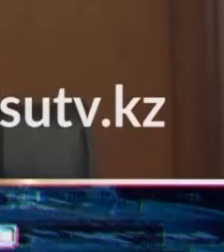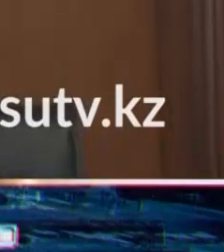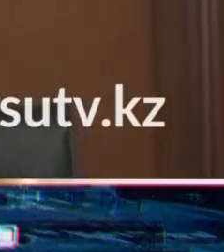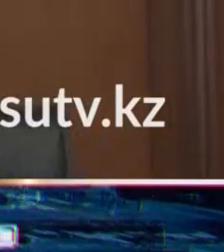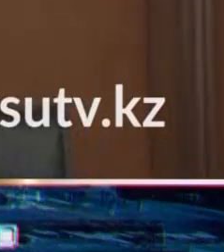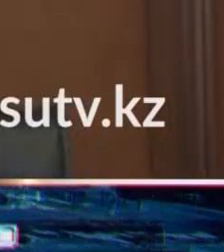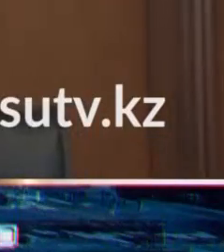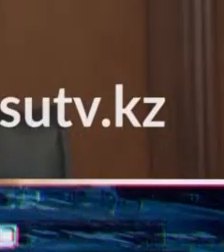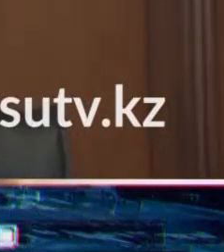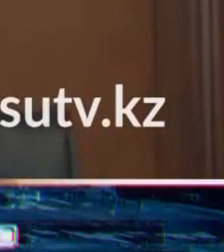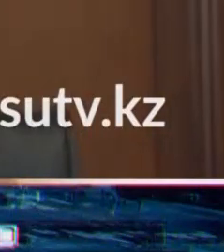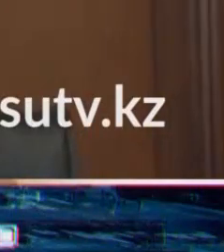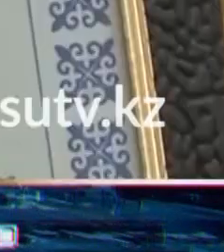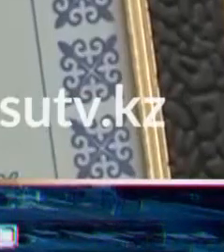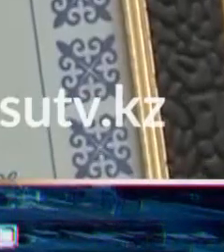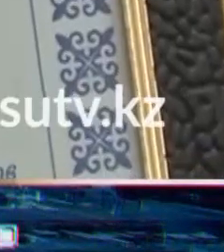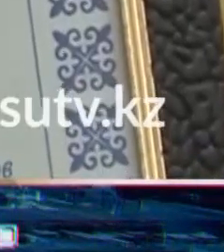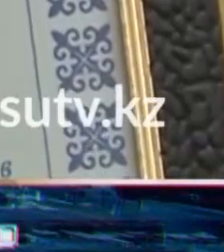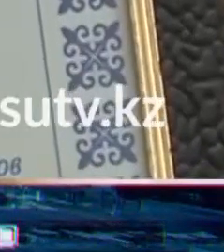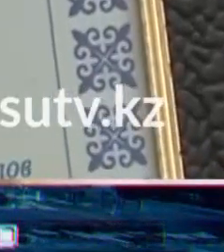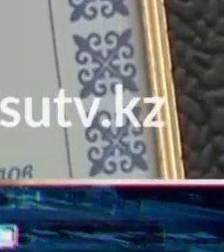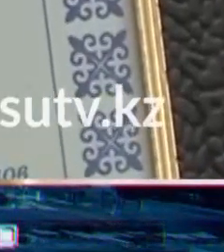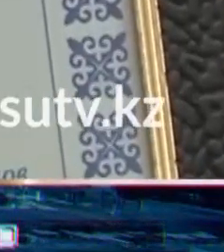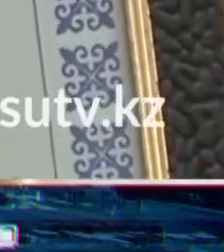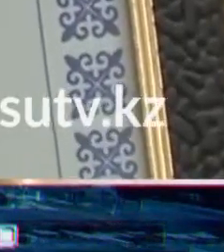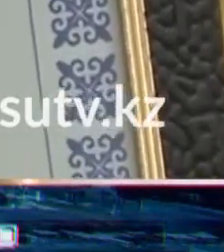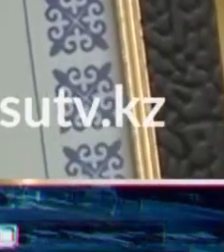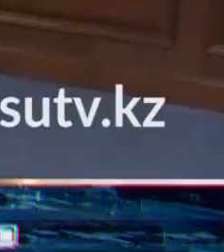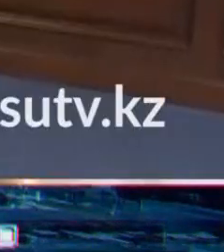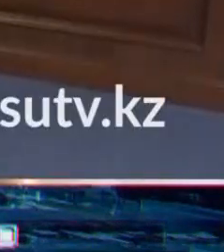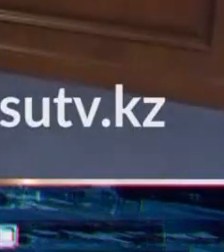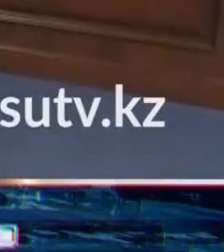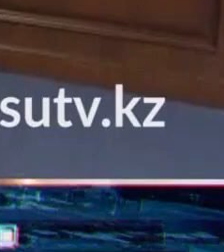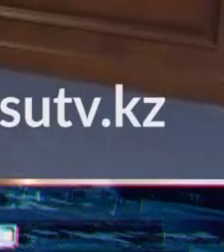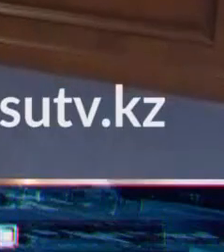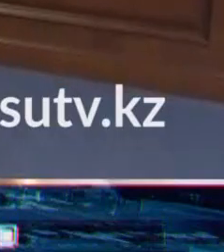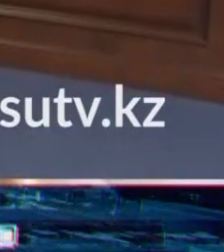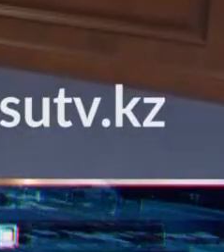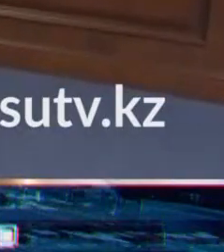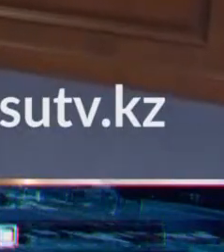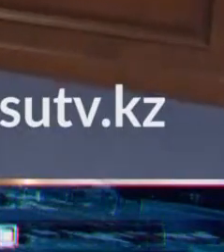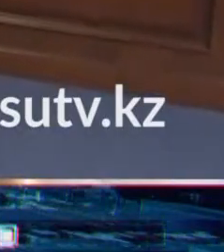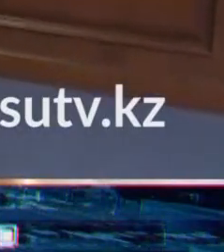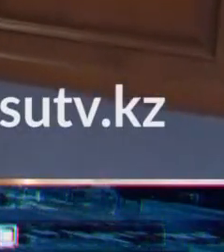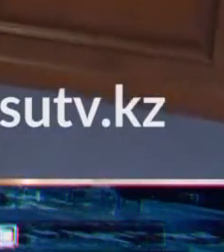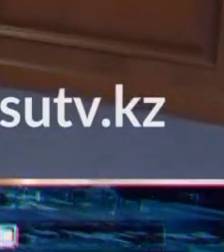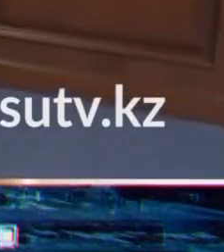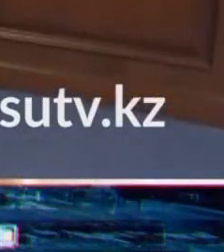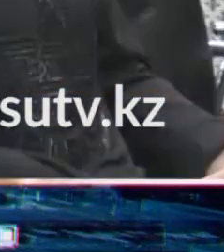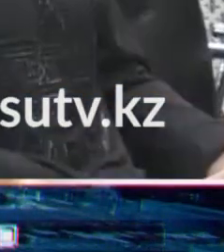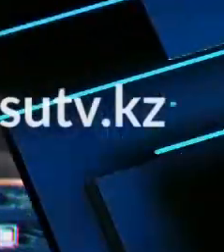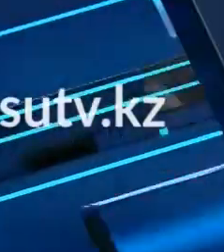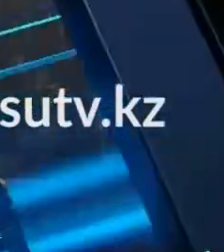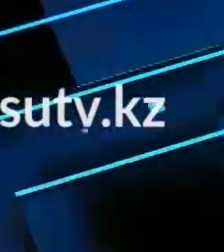20 жылда 8 мәрте ел чемпионы, волейболдан Жетісу әйелдер командасы Павлодарда өткен ел біріншілігінде 2-ші орын иеленді.